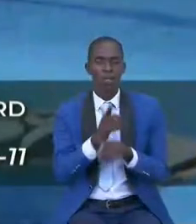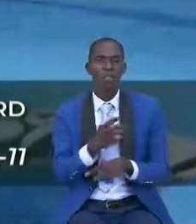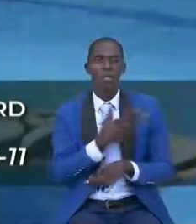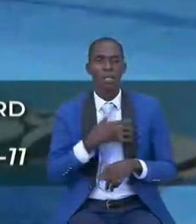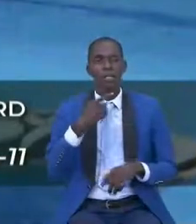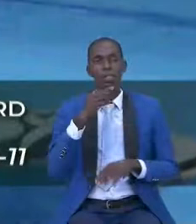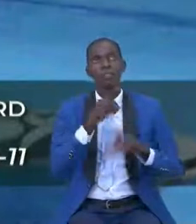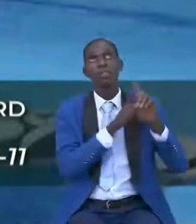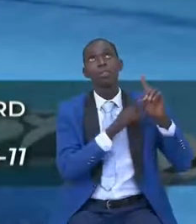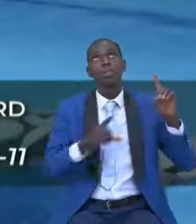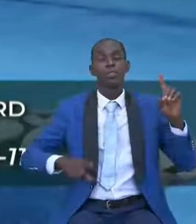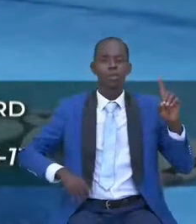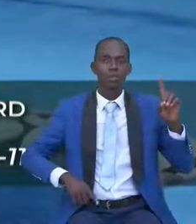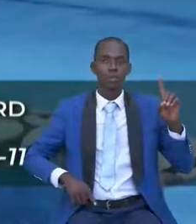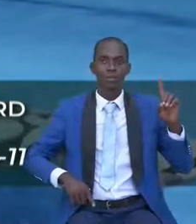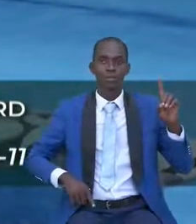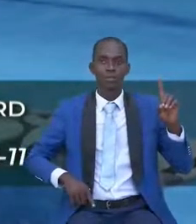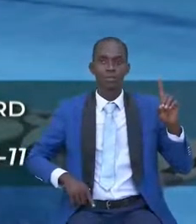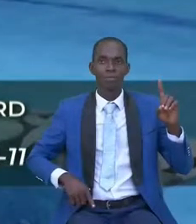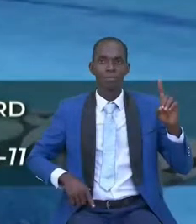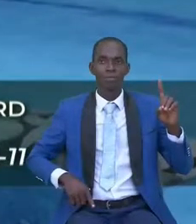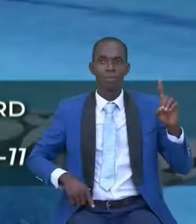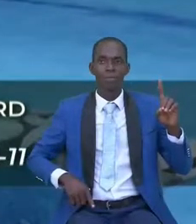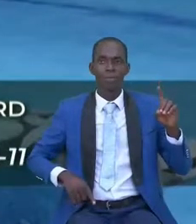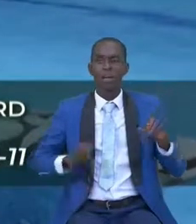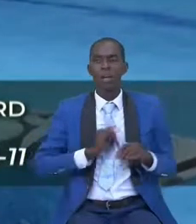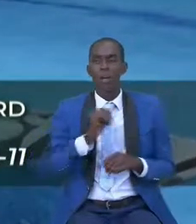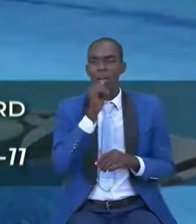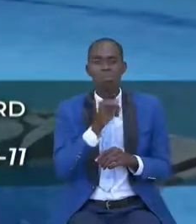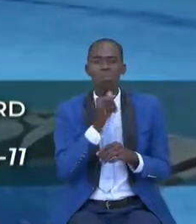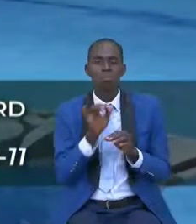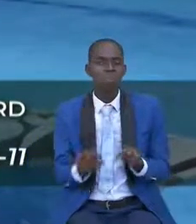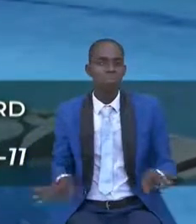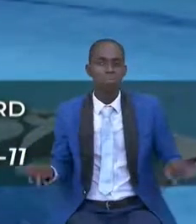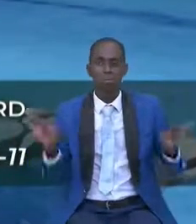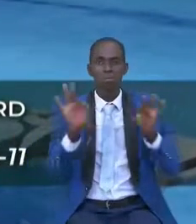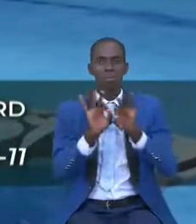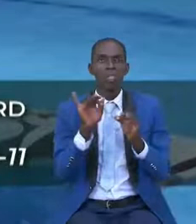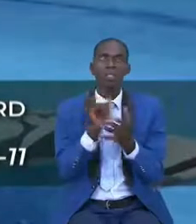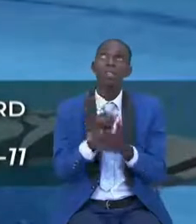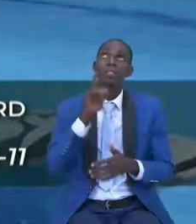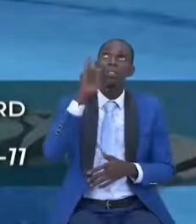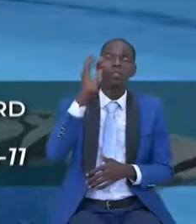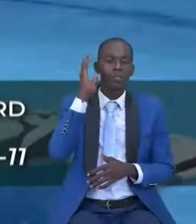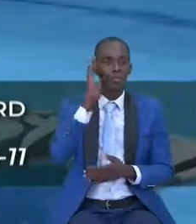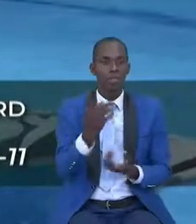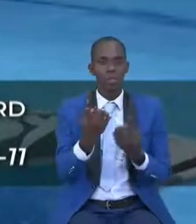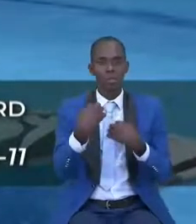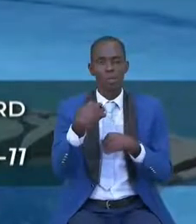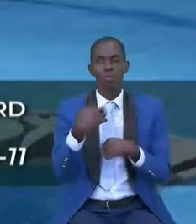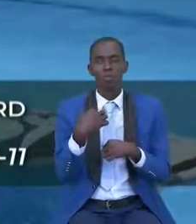8. Le centenier répondit et dit, « Seigneur, je ne suis pas